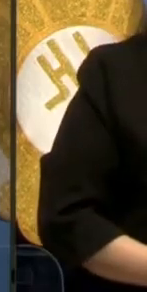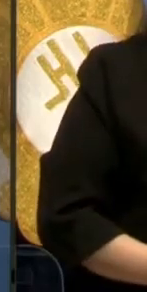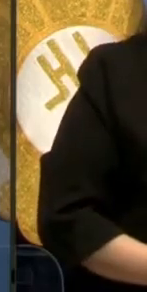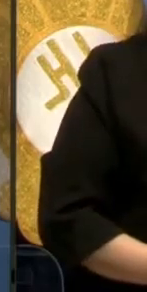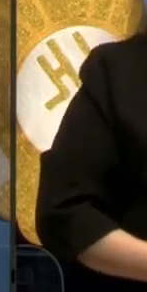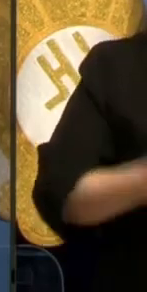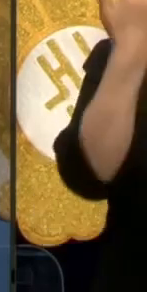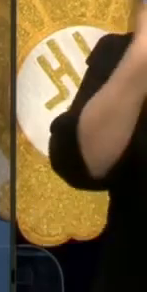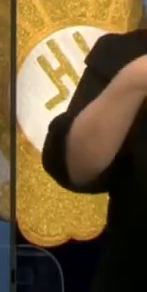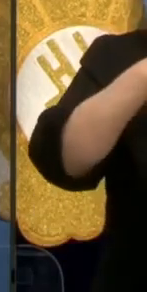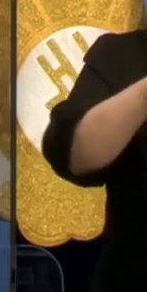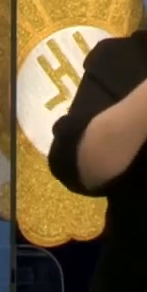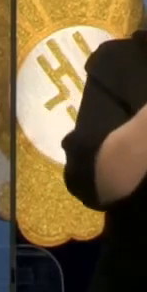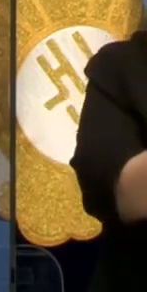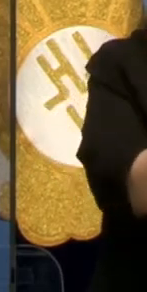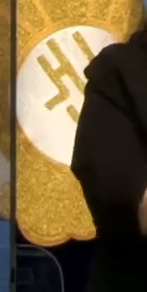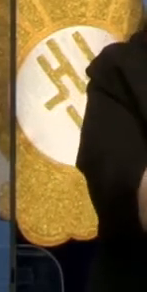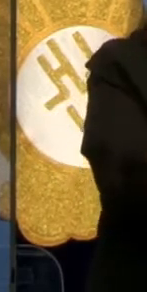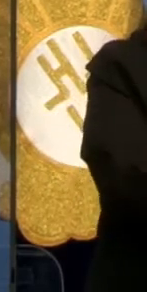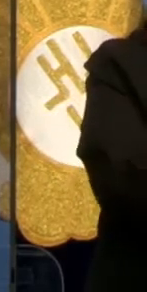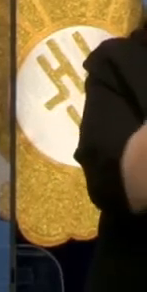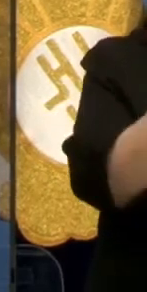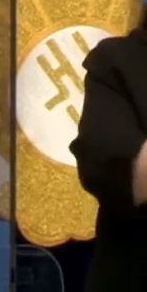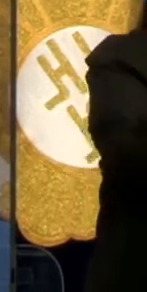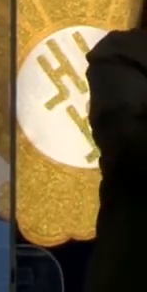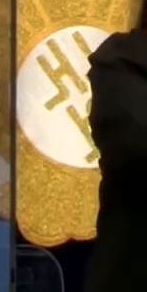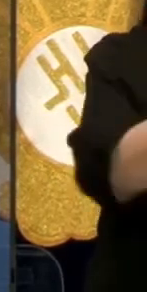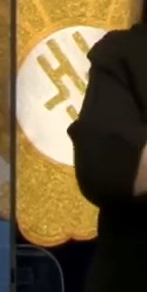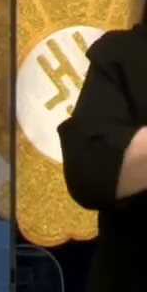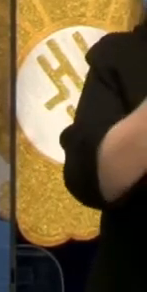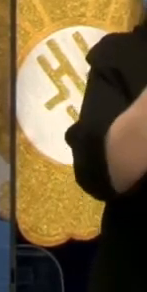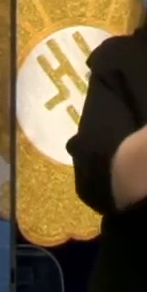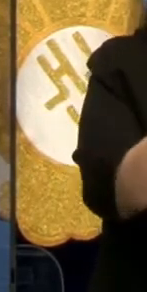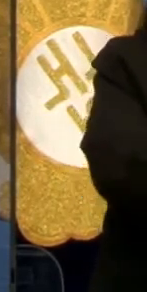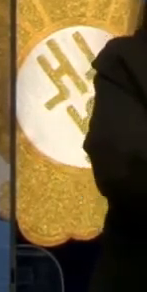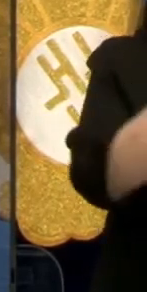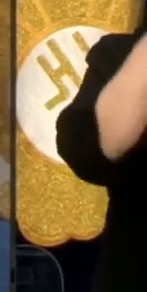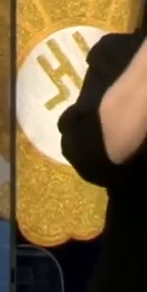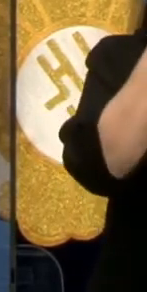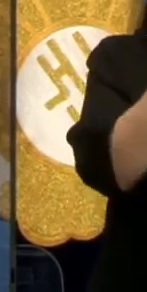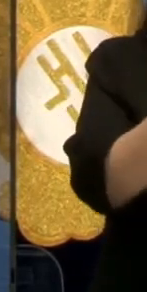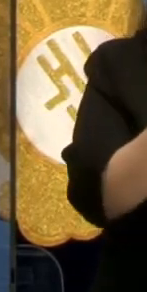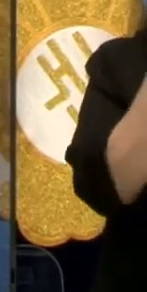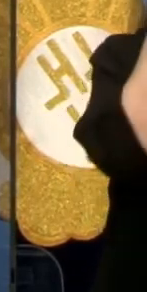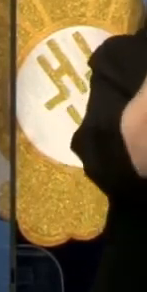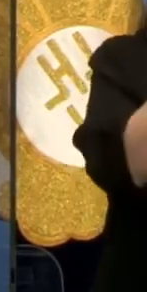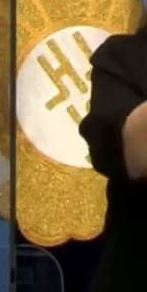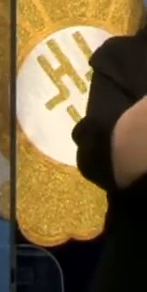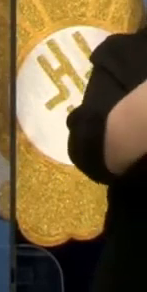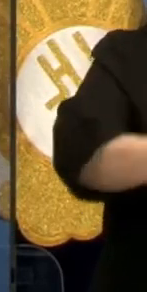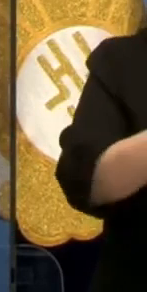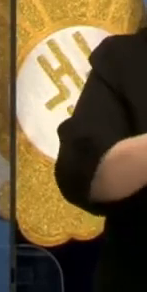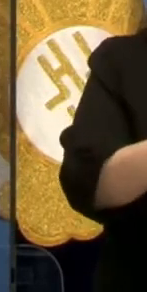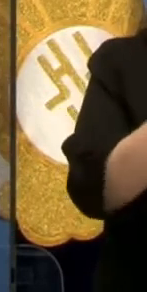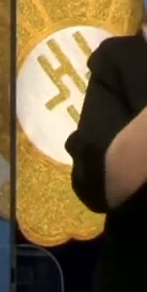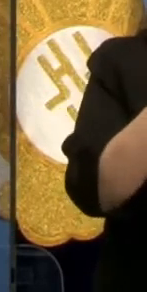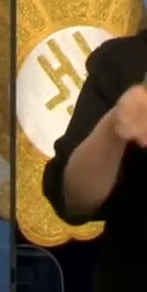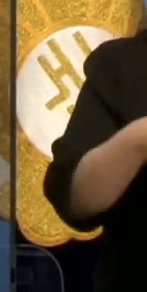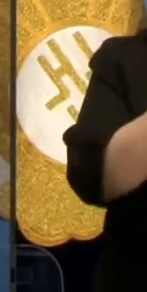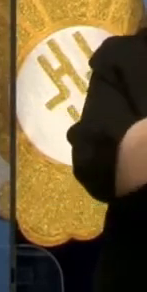그간의 도정 공백을 비롯하여 시민들에게 깊은 우려와 불신을 끼친 데에 대해 김 지사와 소속